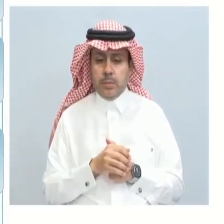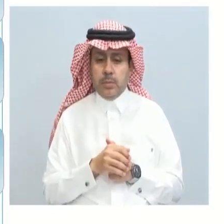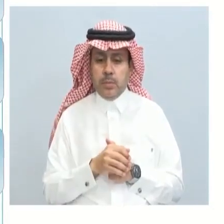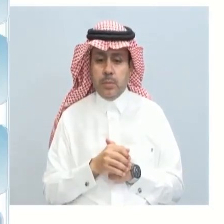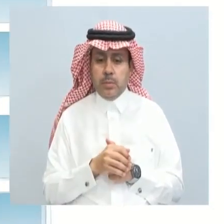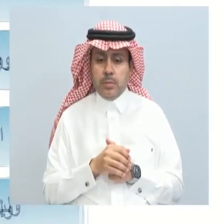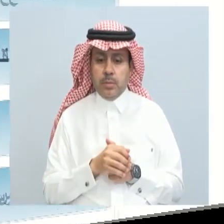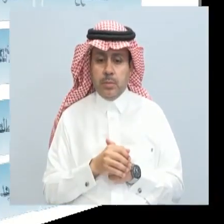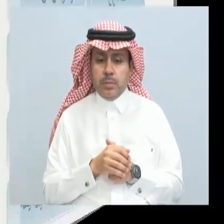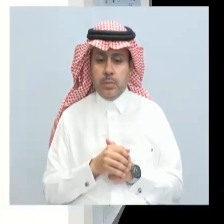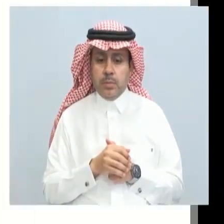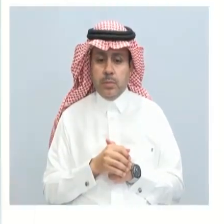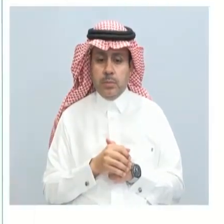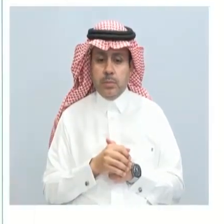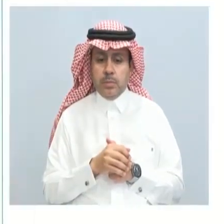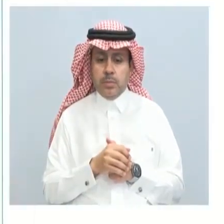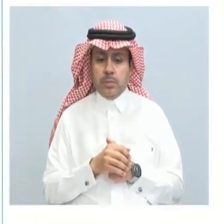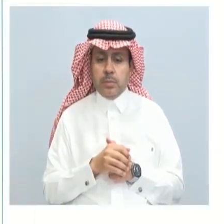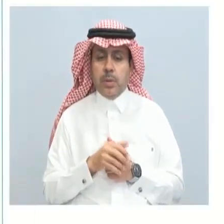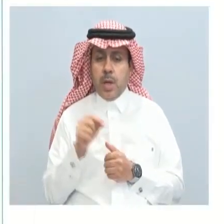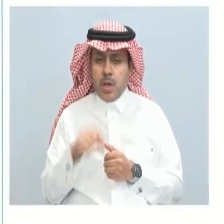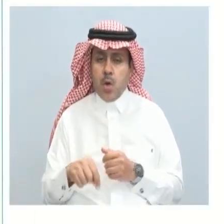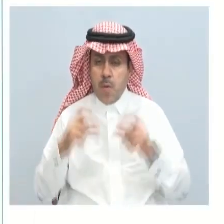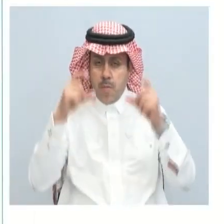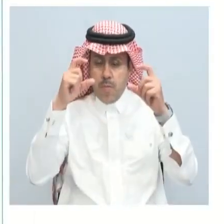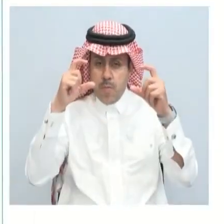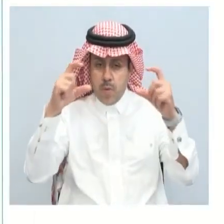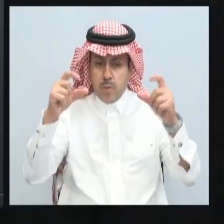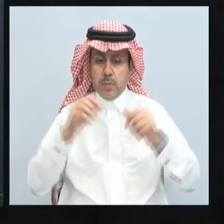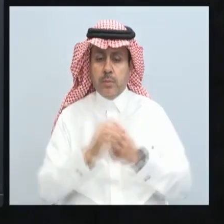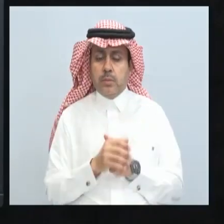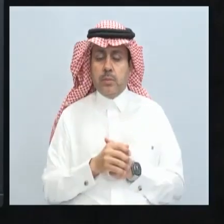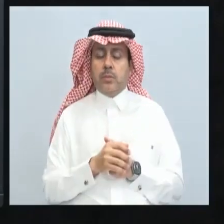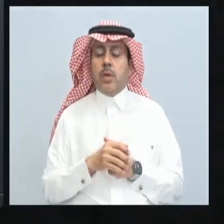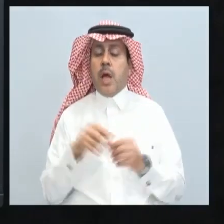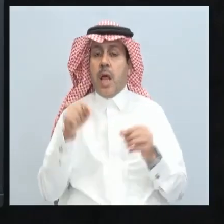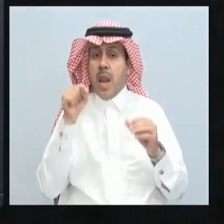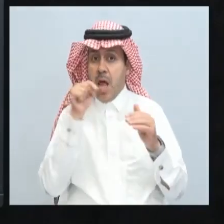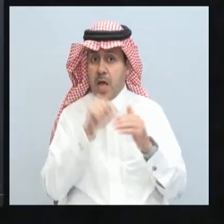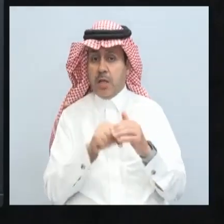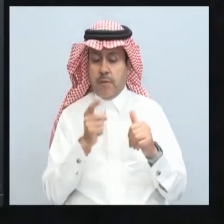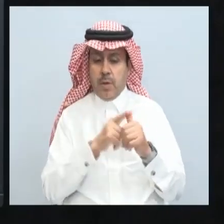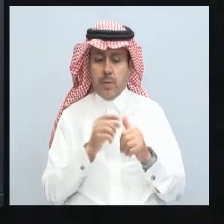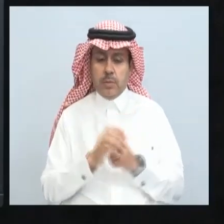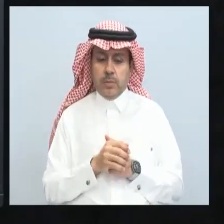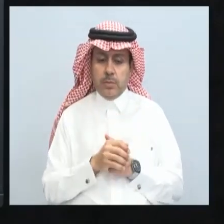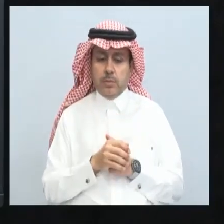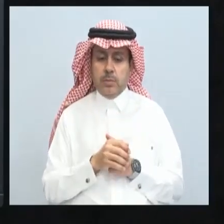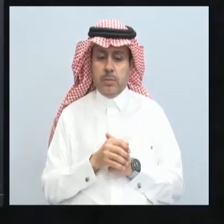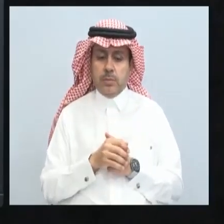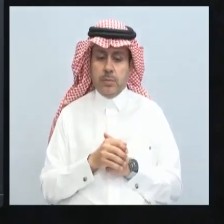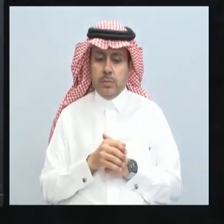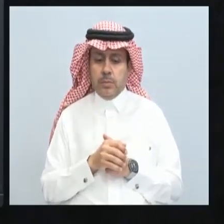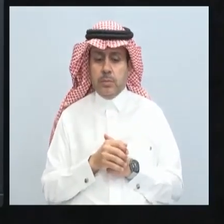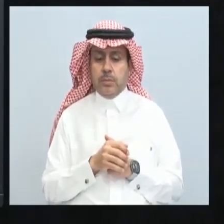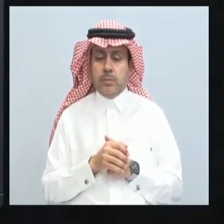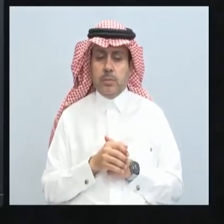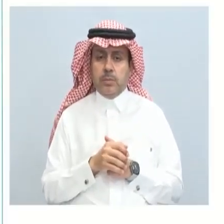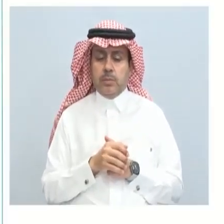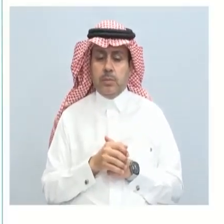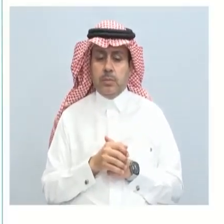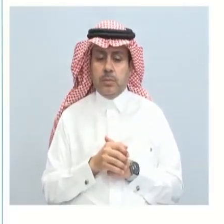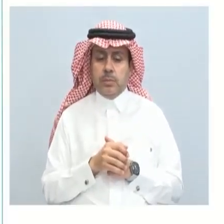ناتي واياكم للوقوف على الهدف الذي نسمو الى تحقيقه من خلال لهذا الدرس الهدف